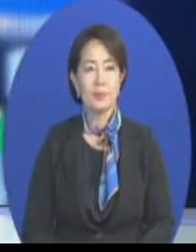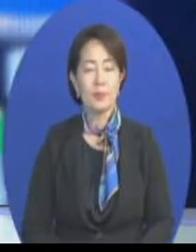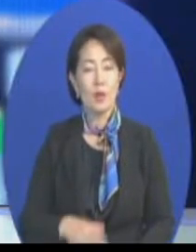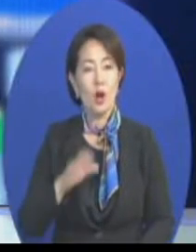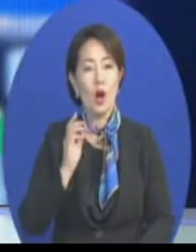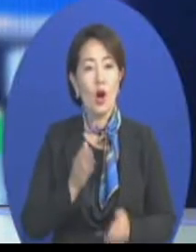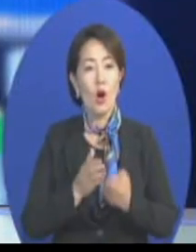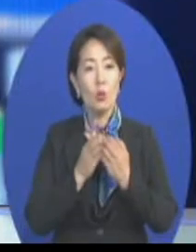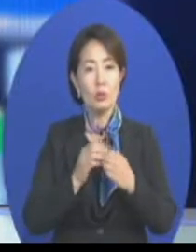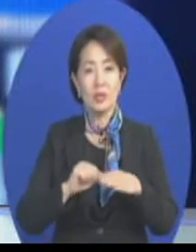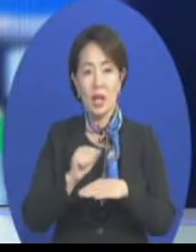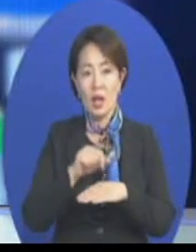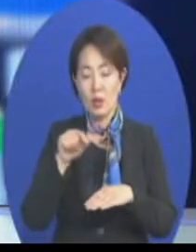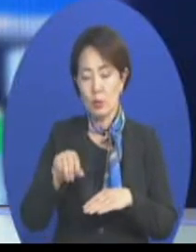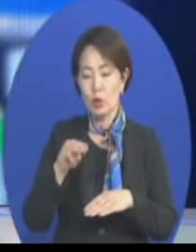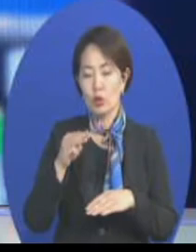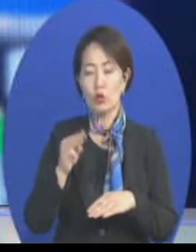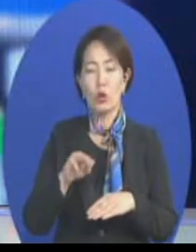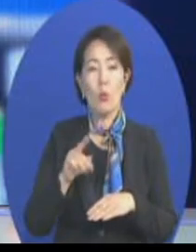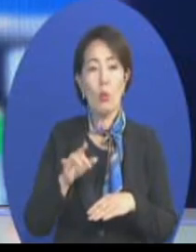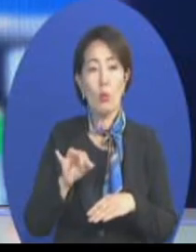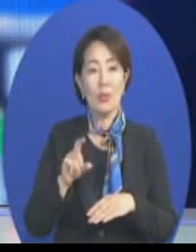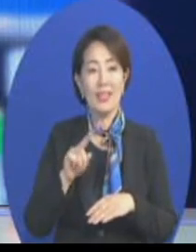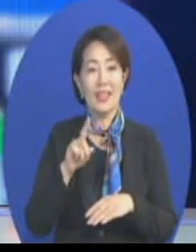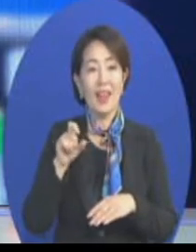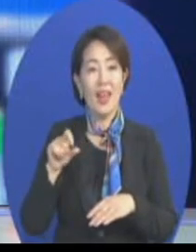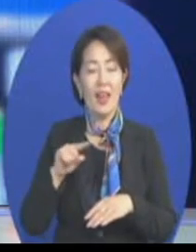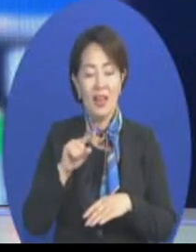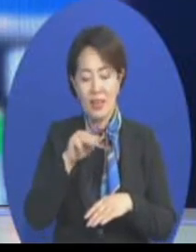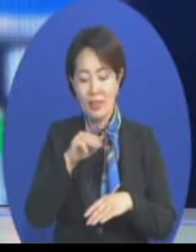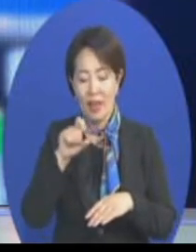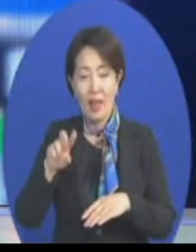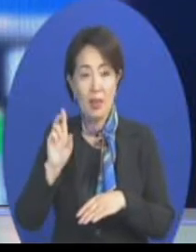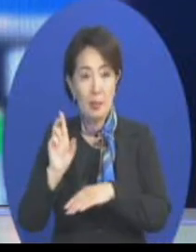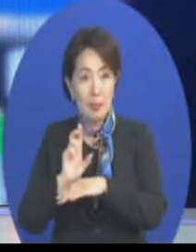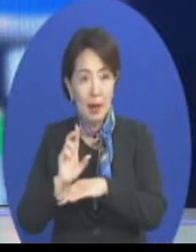Хөвсгөл аймгийн Төмөр Улаг сумын Тэлбаг төвийн цахилгаан толбогдоогүйсэн тиймээс сумын